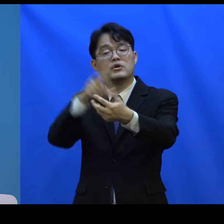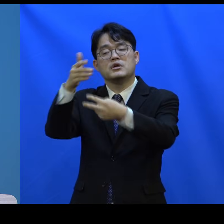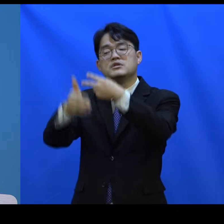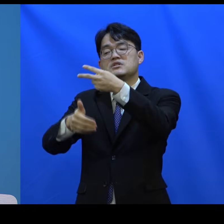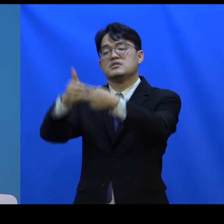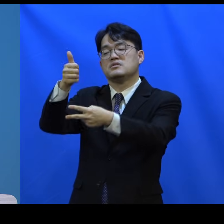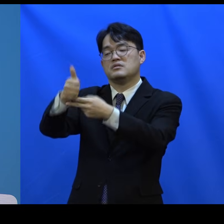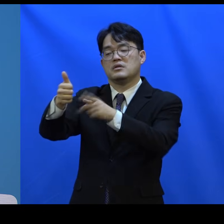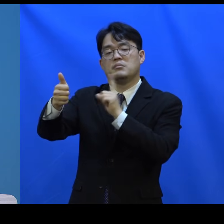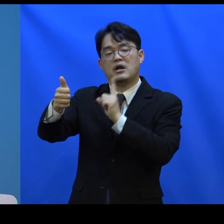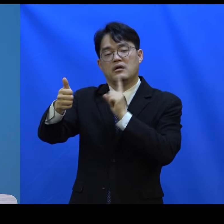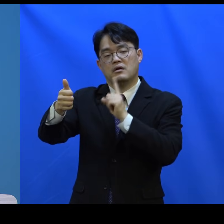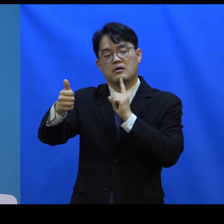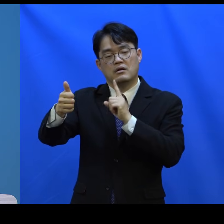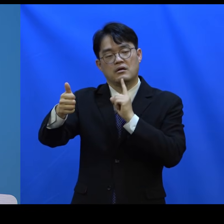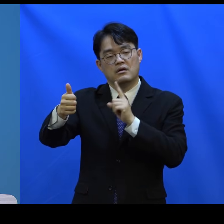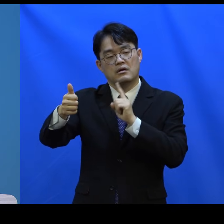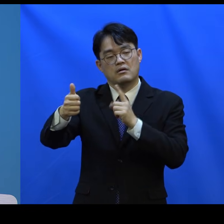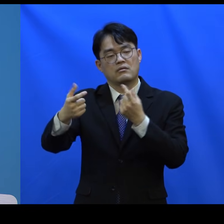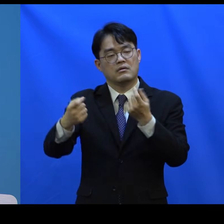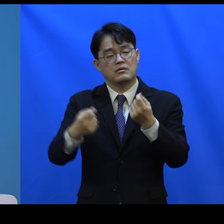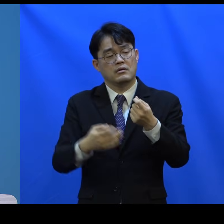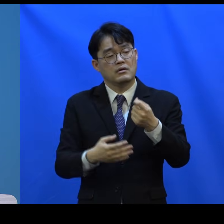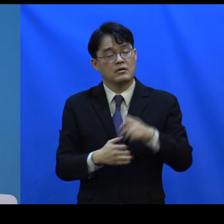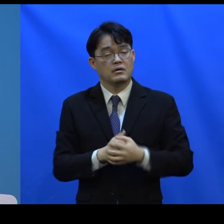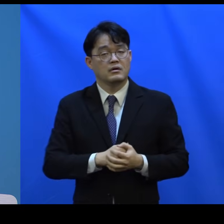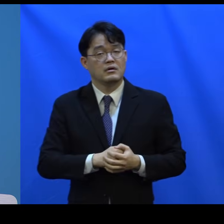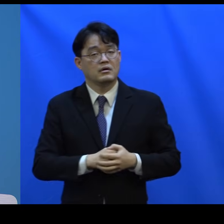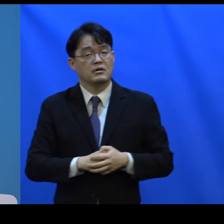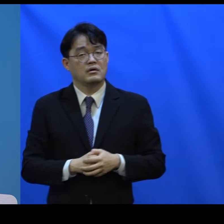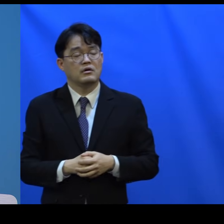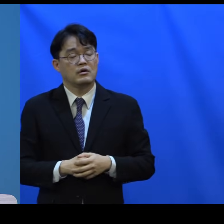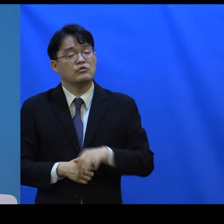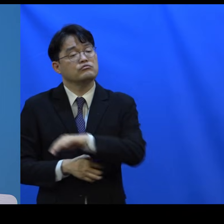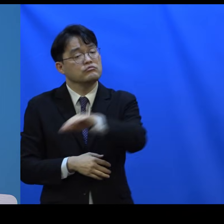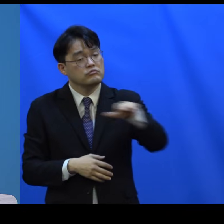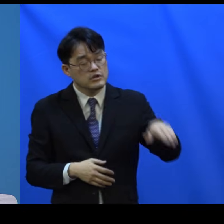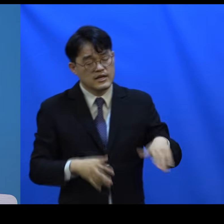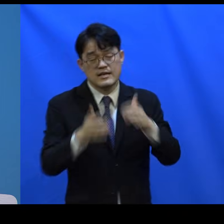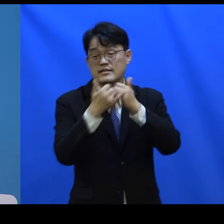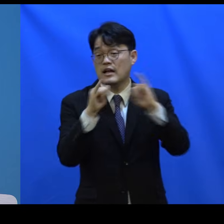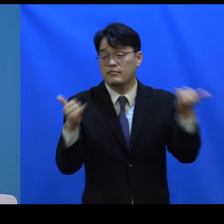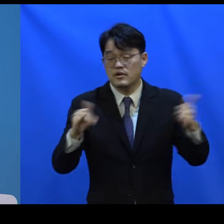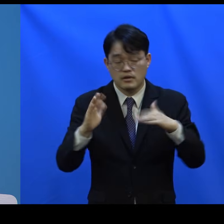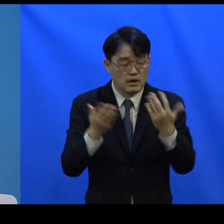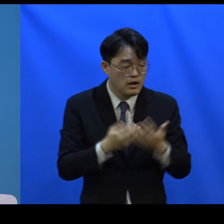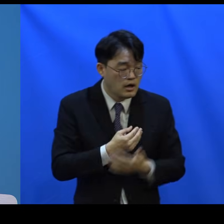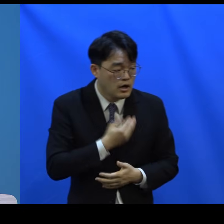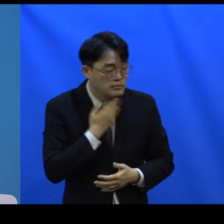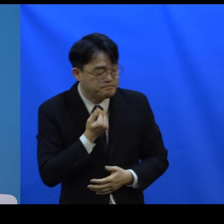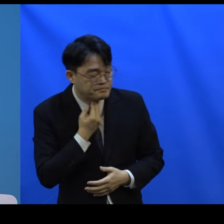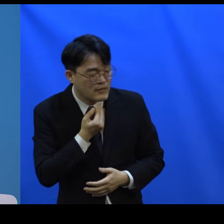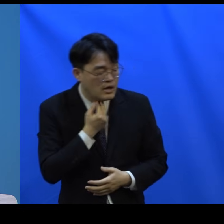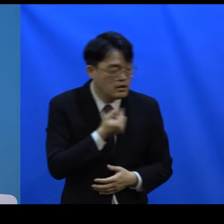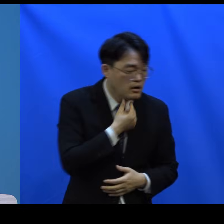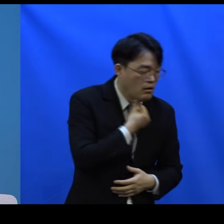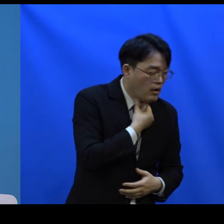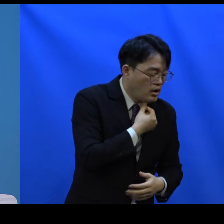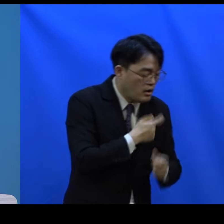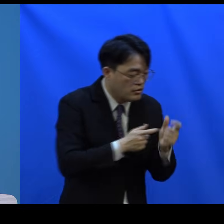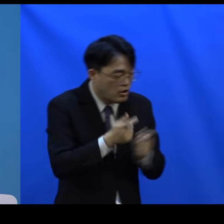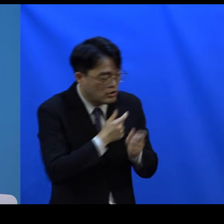예배, 제임스 스미스라고 하는 유명한 신학자가 그 좋은 책들을 써서 욕망하는 거예요. 욕망하는 게 예배. 그러니까 현대인들의